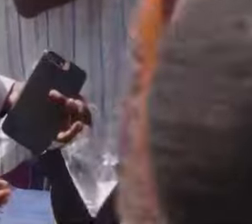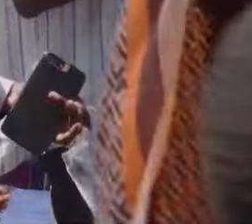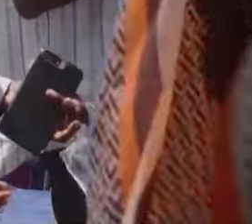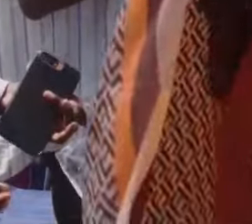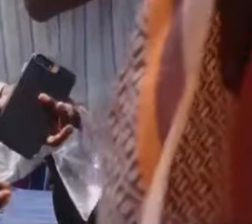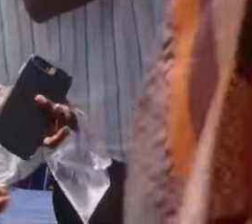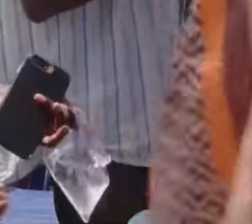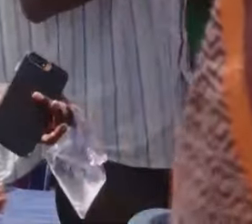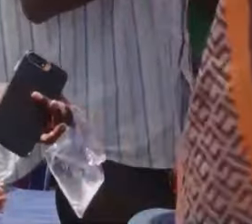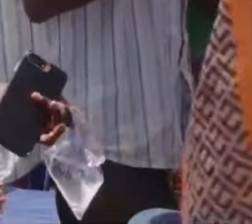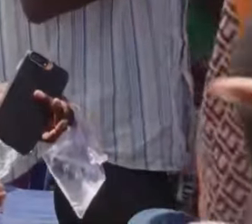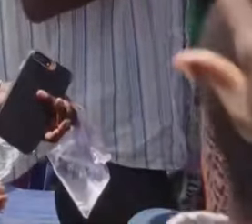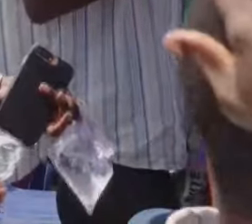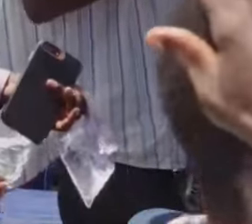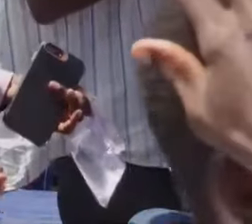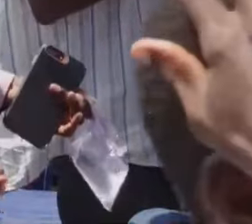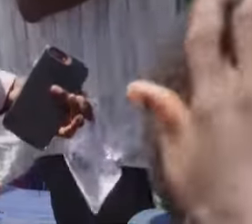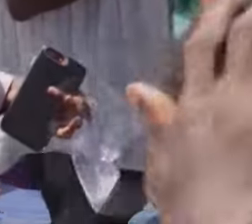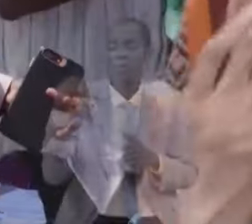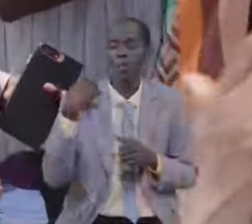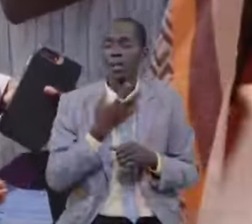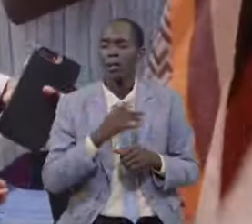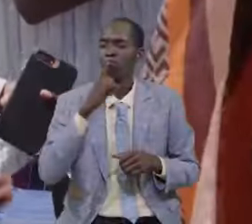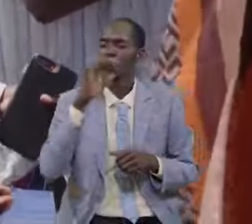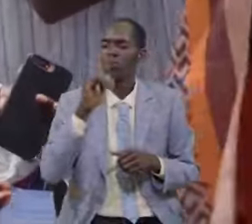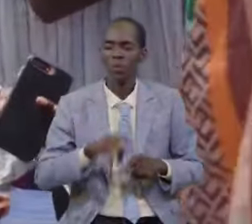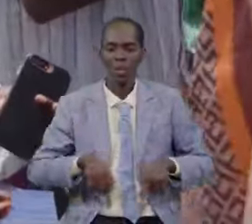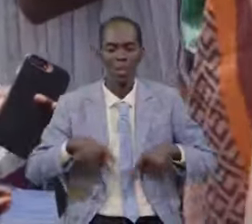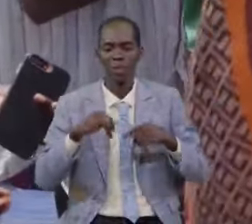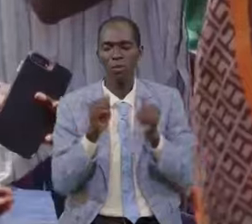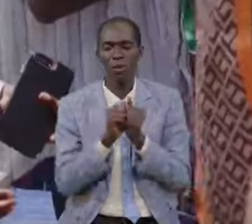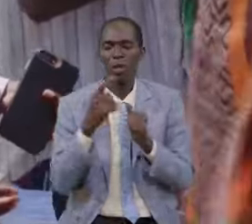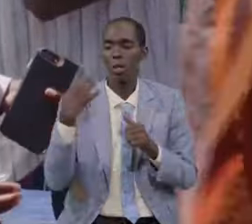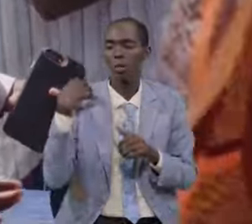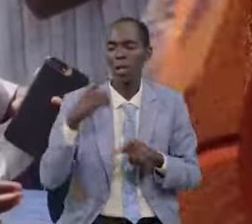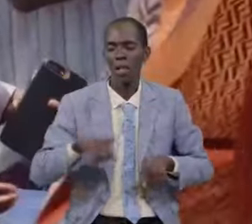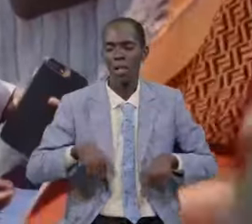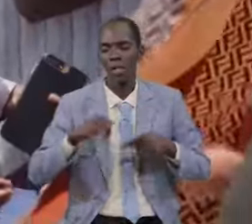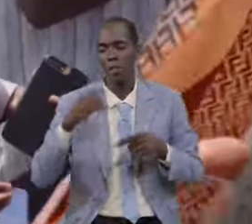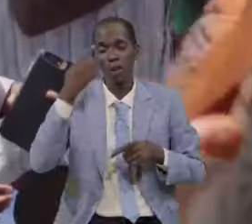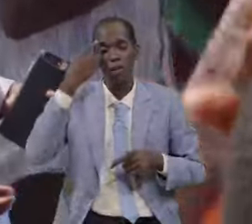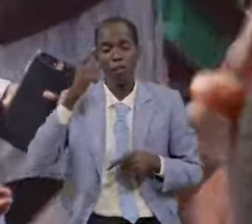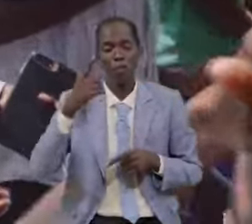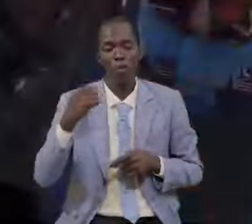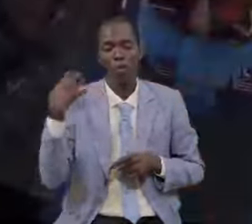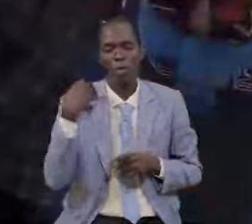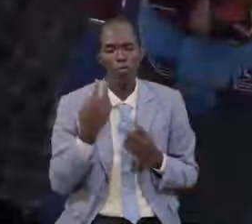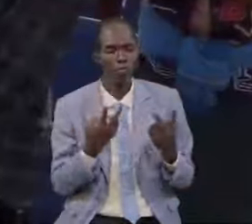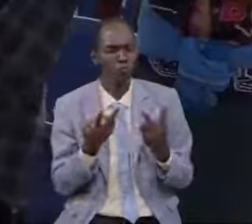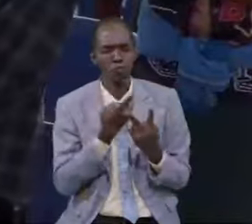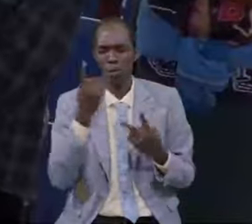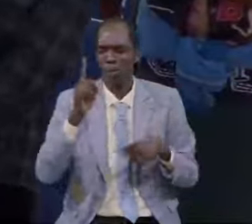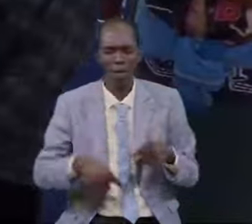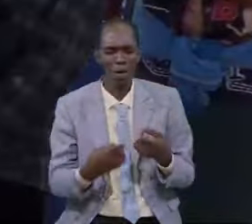le maître. Et tu vis avec le maître, vivant avec le maître. Et les deux peuvent marcher ensemble s'ils